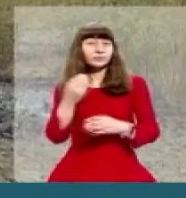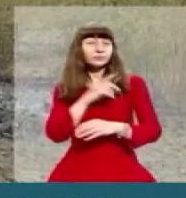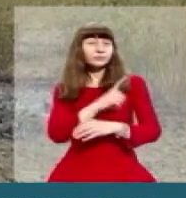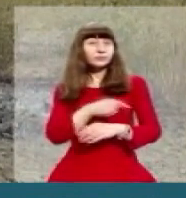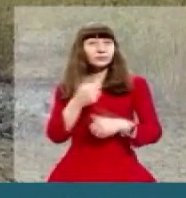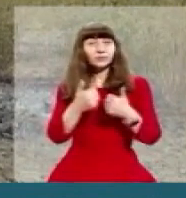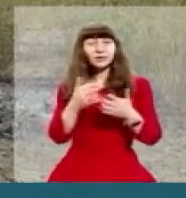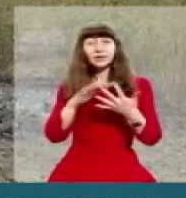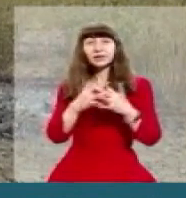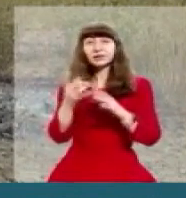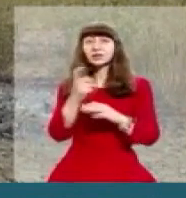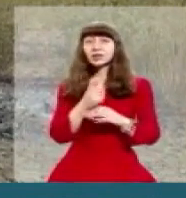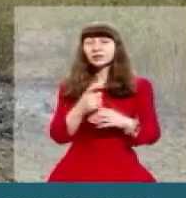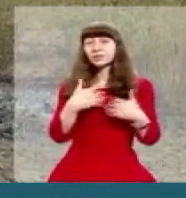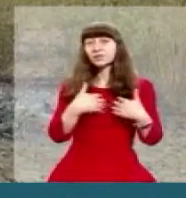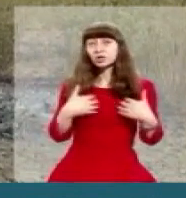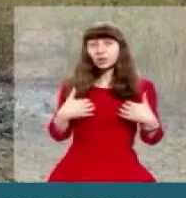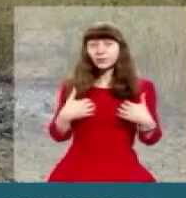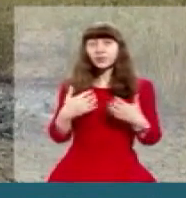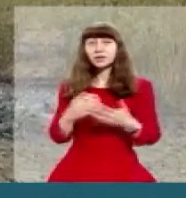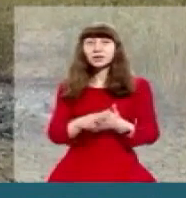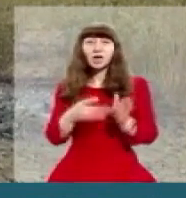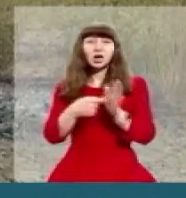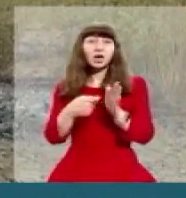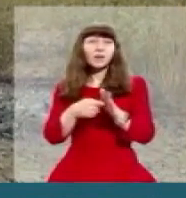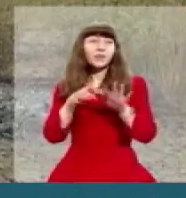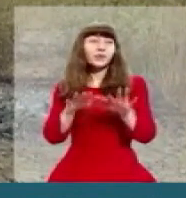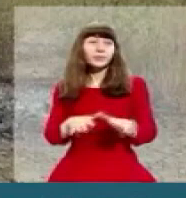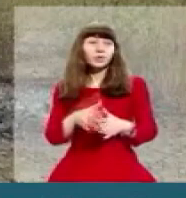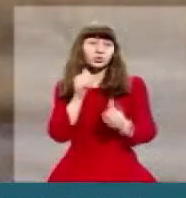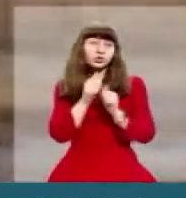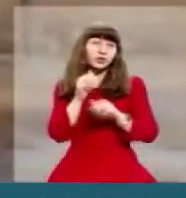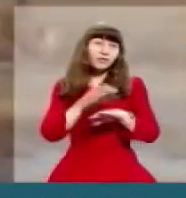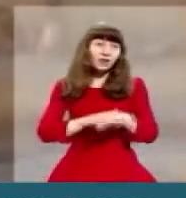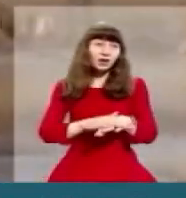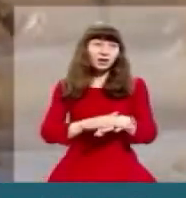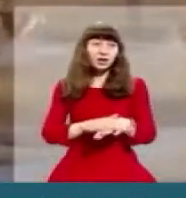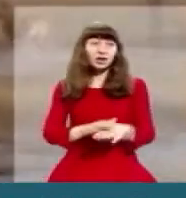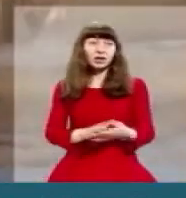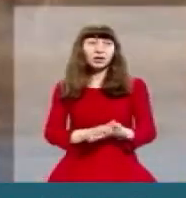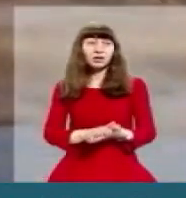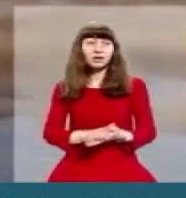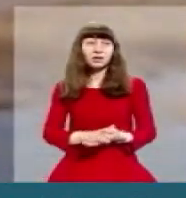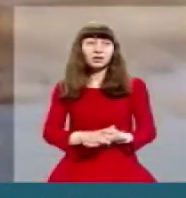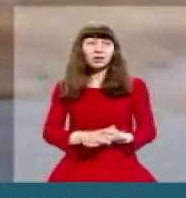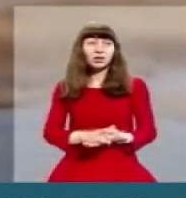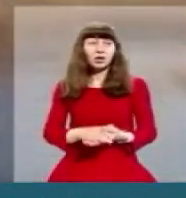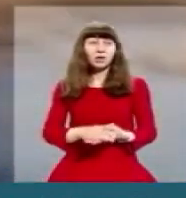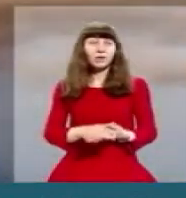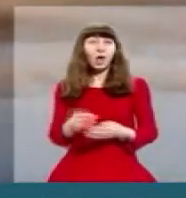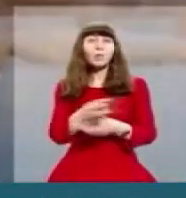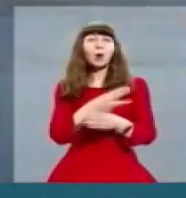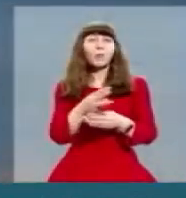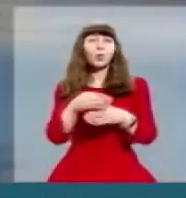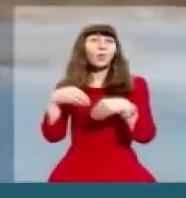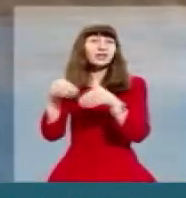усилилась конкуренция с сельскохозяйственными животными за пастбище и водопои. Участились случаи потравы посевов. В этой связи